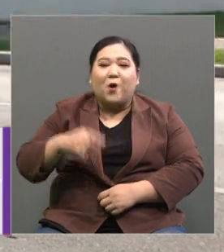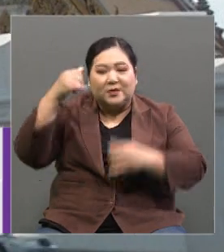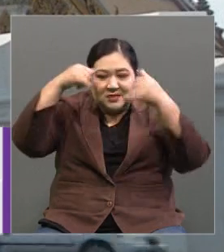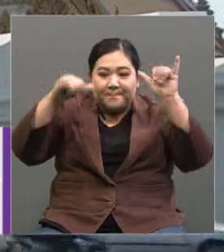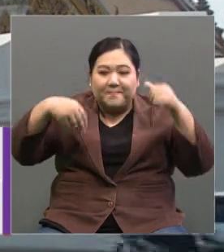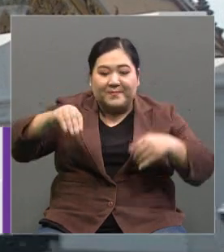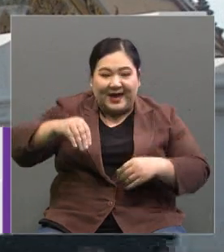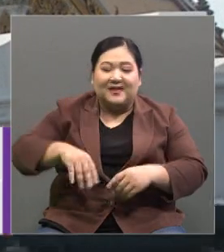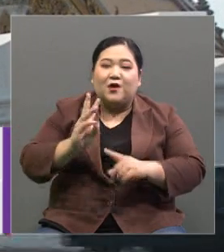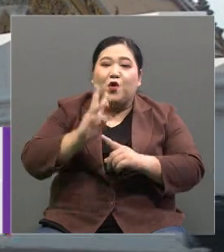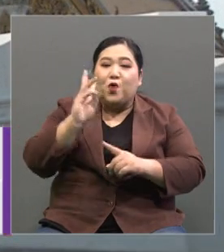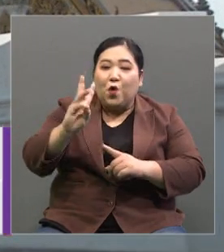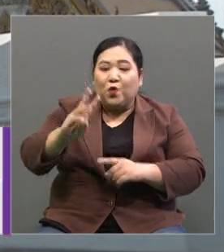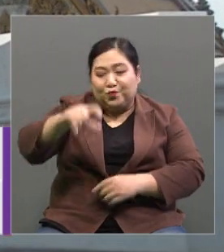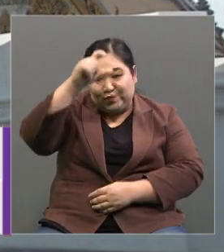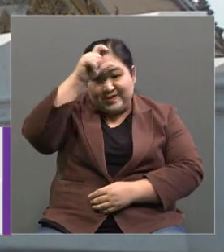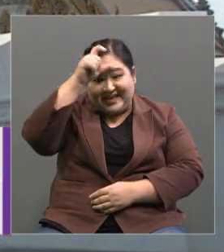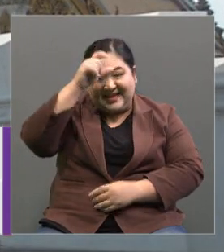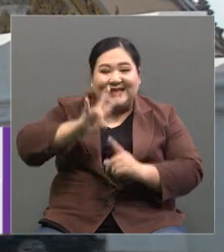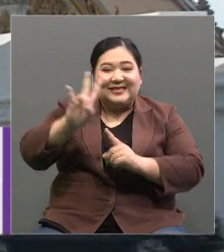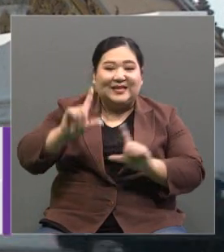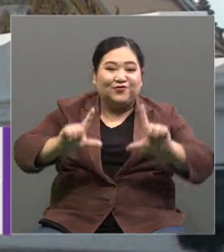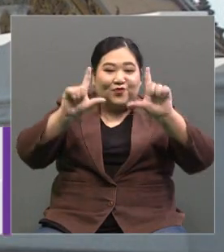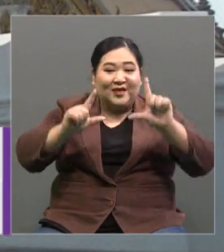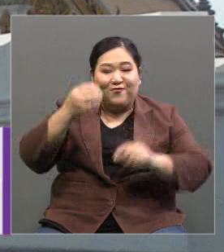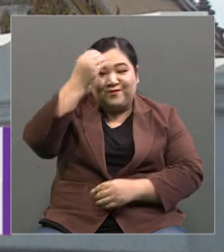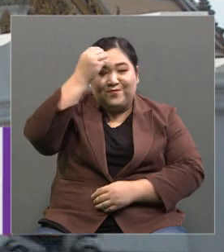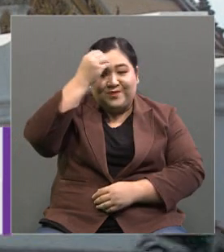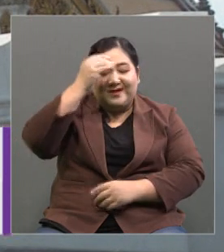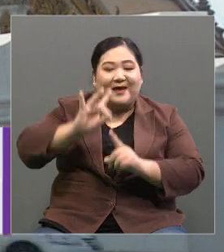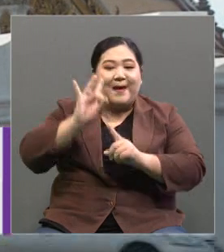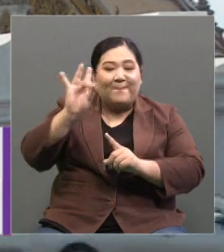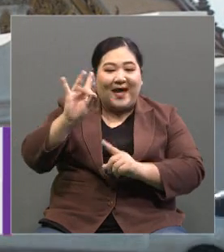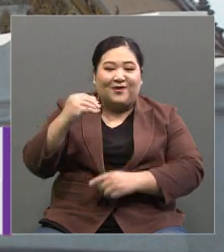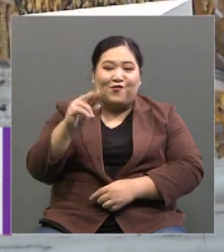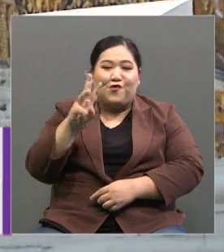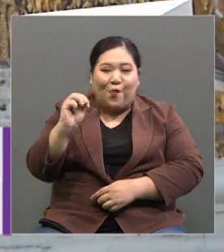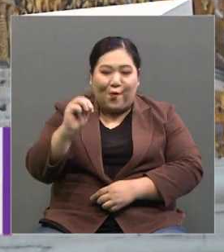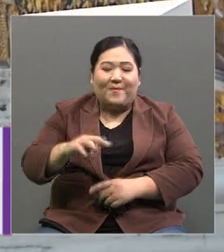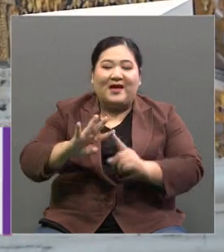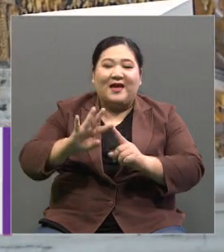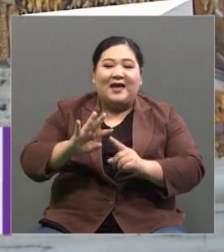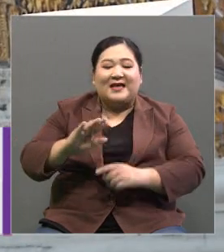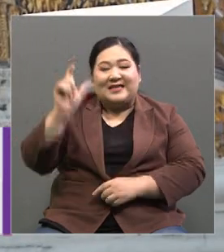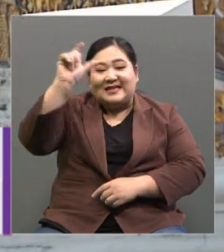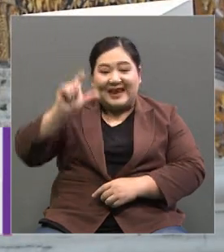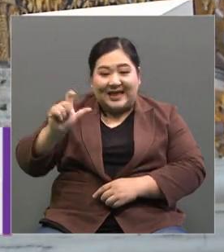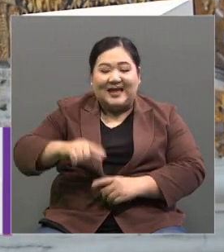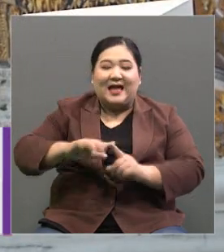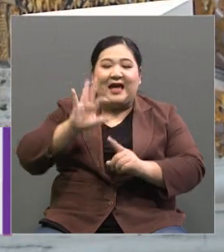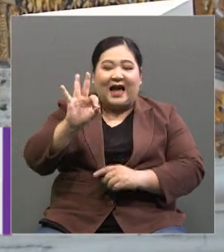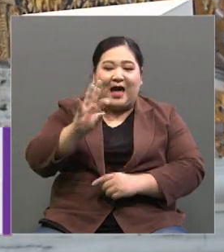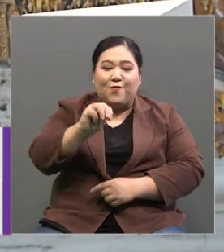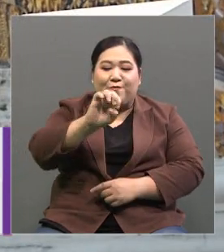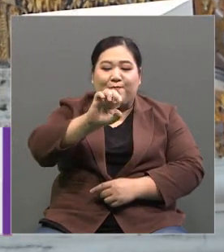6อิสตันบูลตุรกีอันดับ 7โตเกียวญี่ปุ่นอันดับ 8โรมอิตาลีอันดับ 9มิลานอิตาลีและ